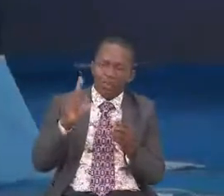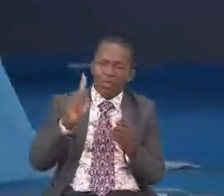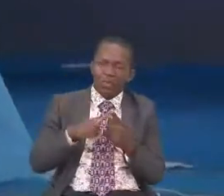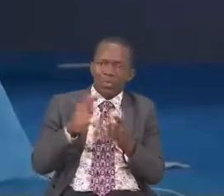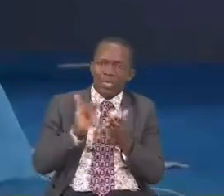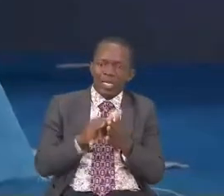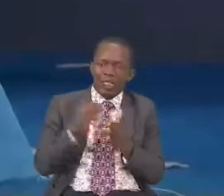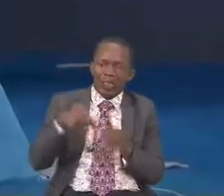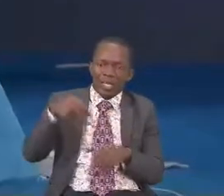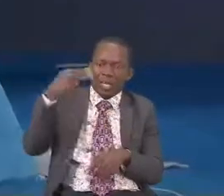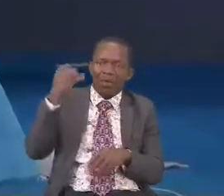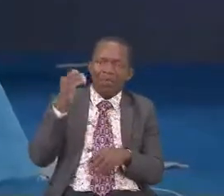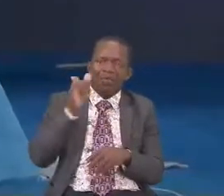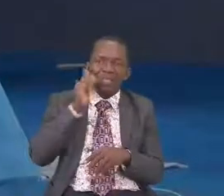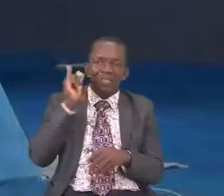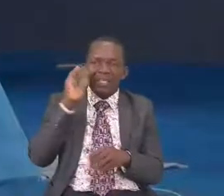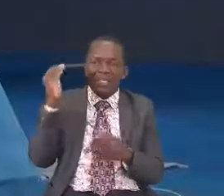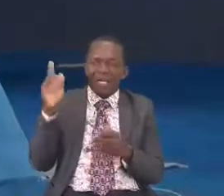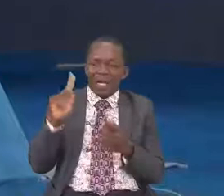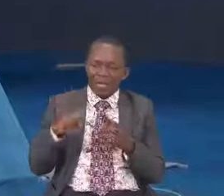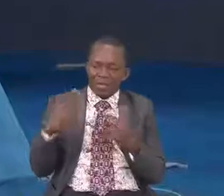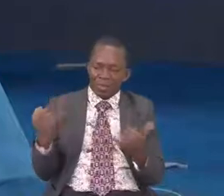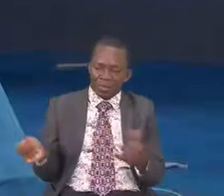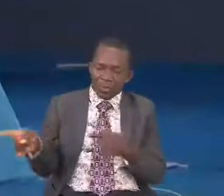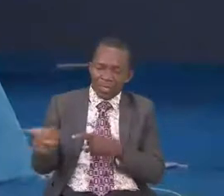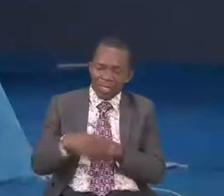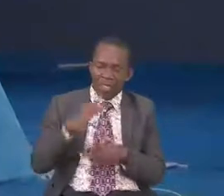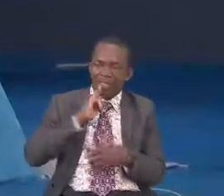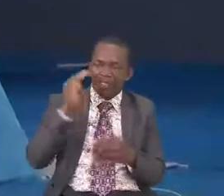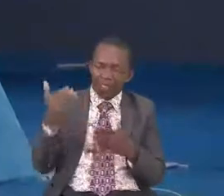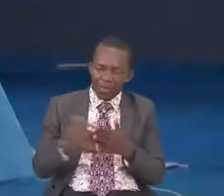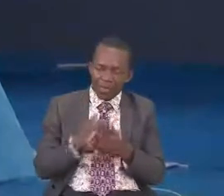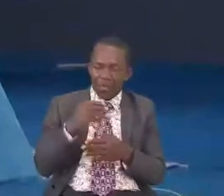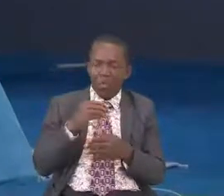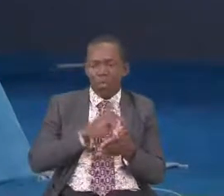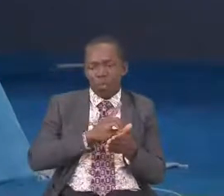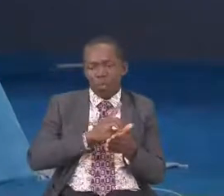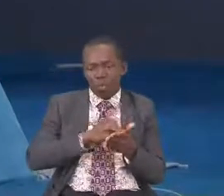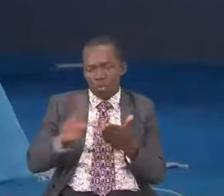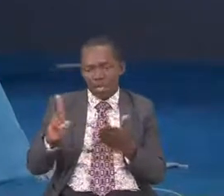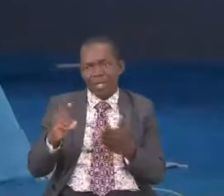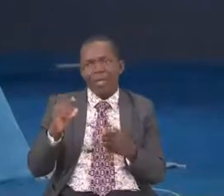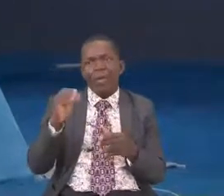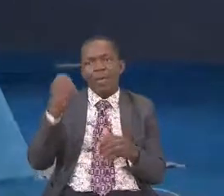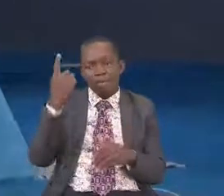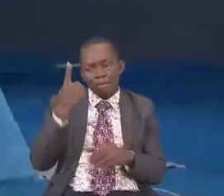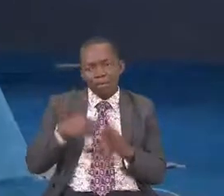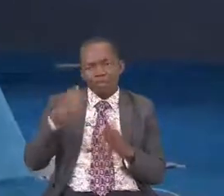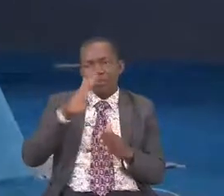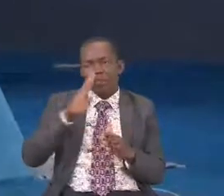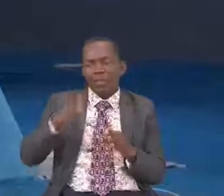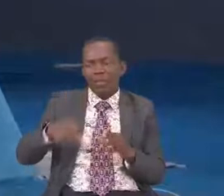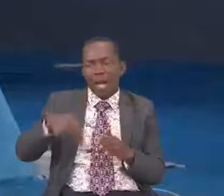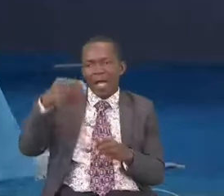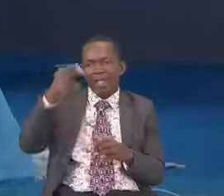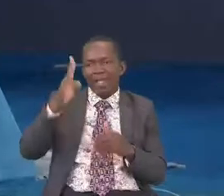jour, c'est une nouvelle semaine. Et ce qui se passe aujourd'hui doit dépasser ce qui s'est produit la dernière fois.